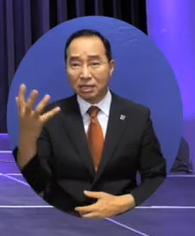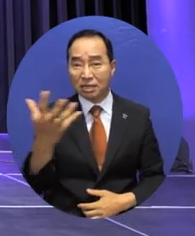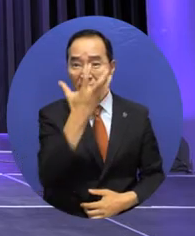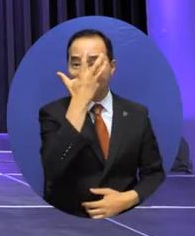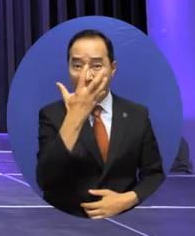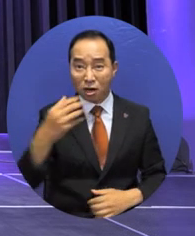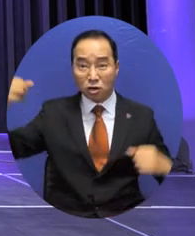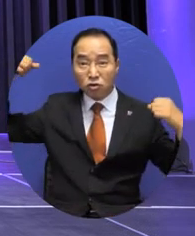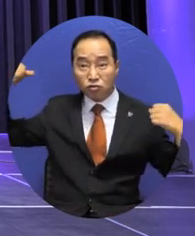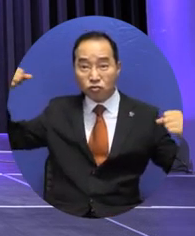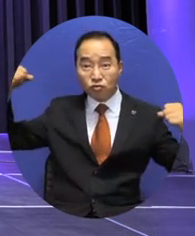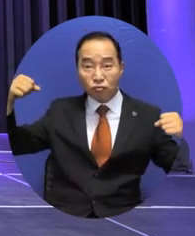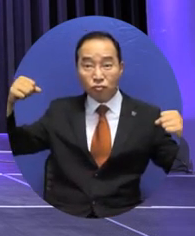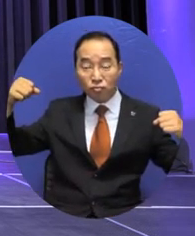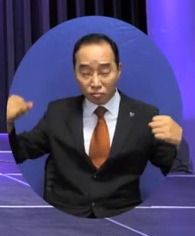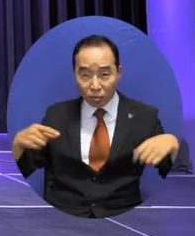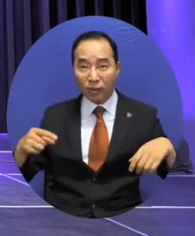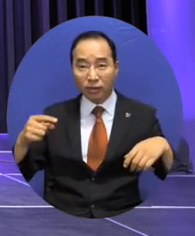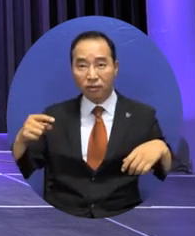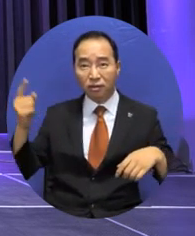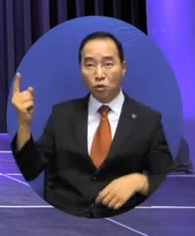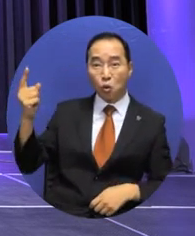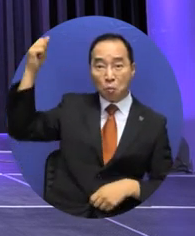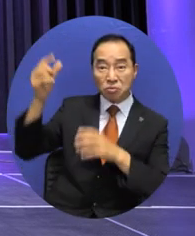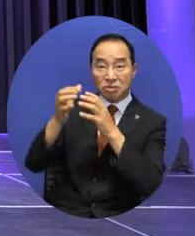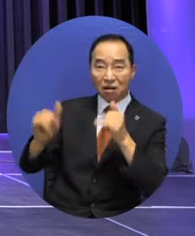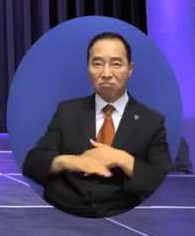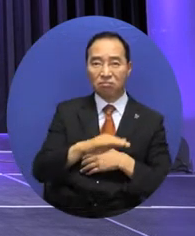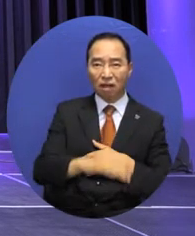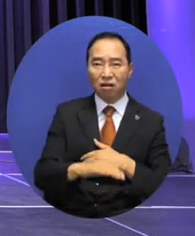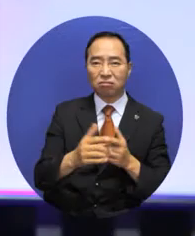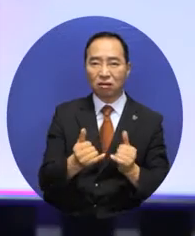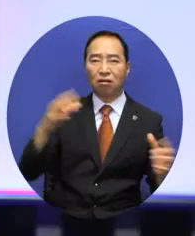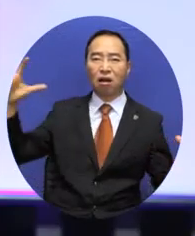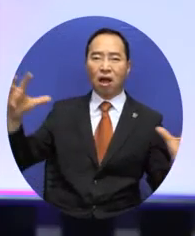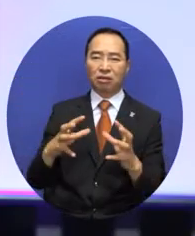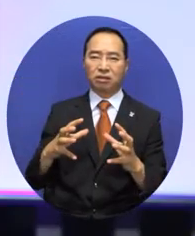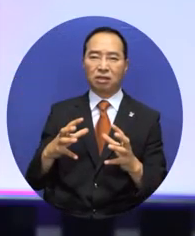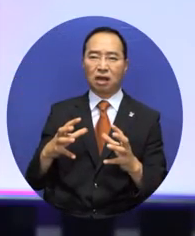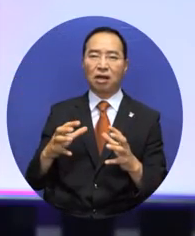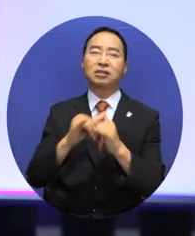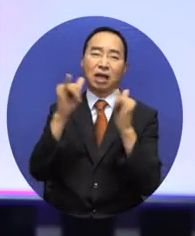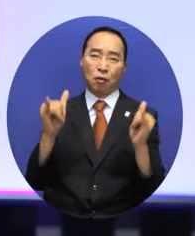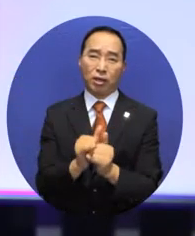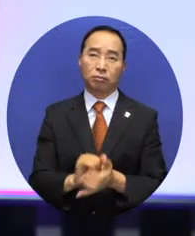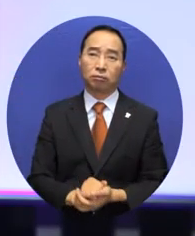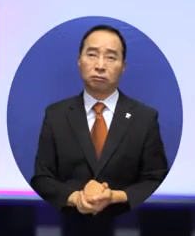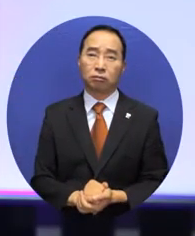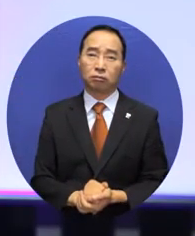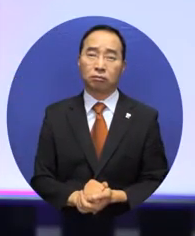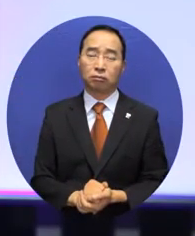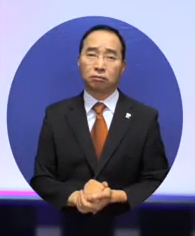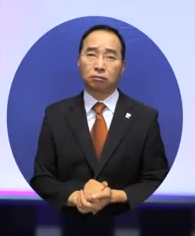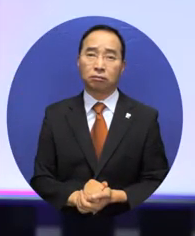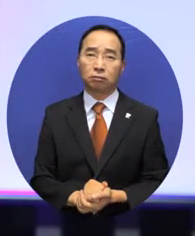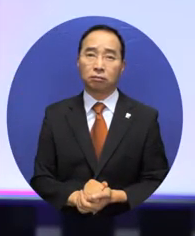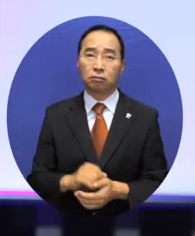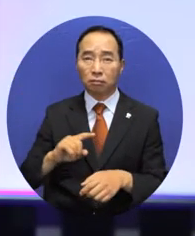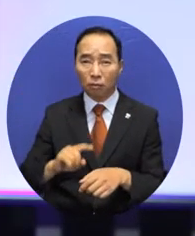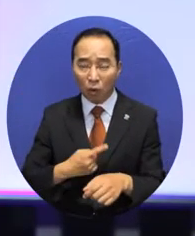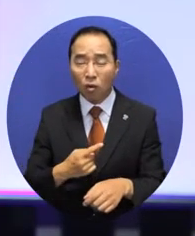정은 양반과 상민이 다 같이 공존하는 사회입니다. 그런데 한은 봉건사회에서 서로